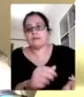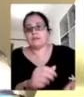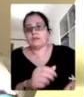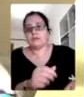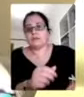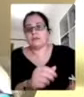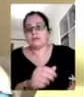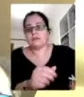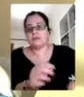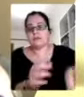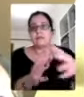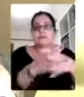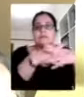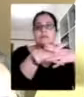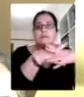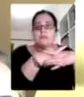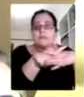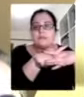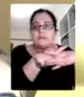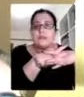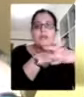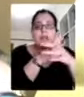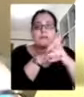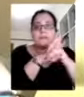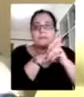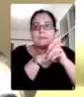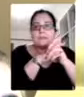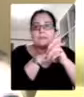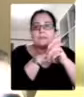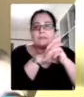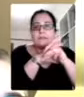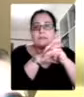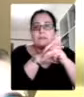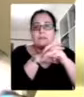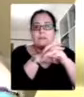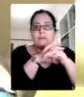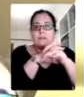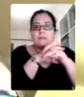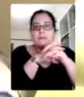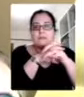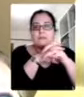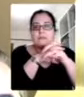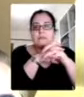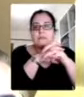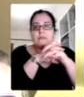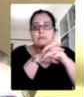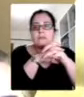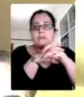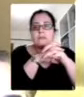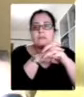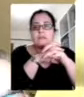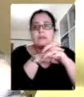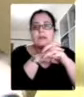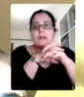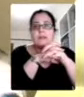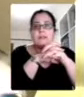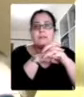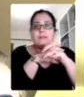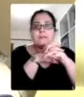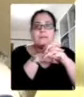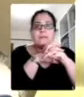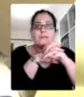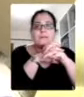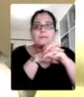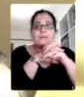yani Amerikalıların value dediği şey eder. Evet. Buna çok inanırım. Ne kadar ekmek o kadar köfte. Her Evet.